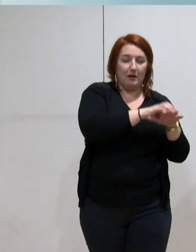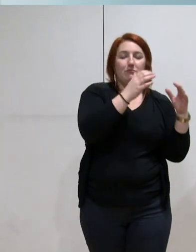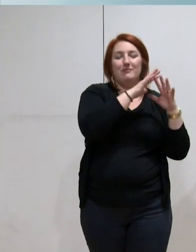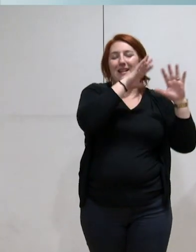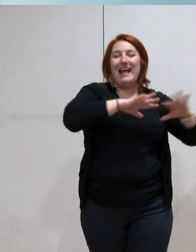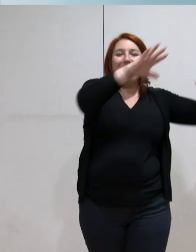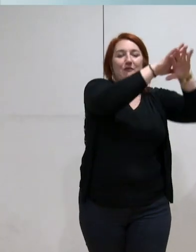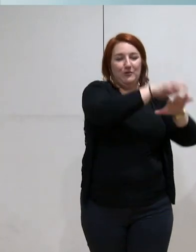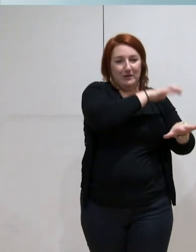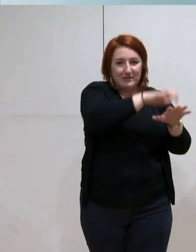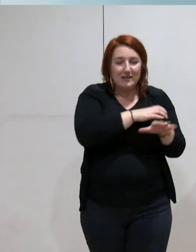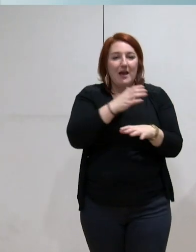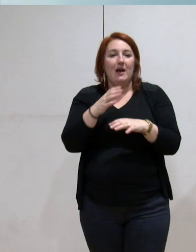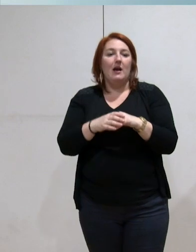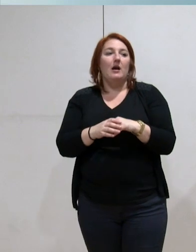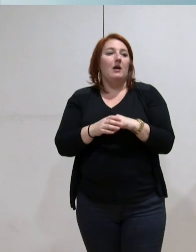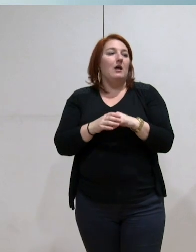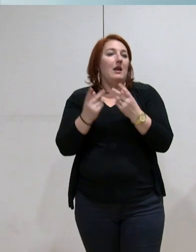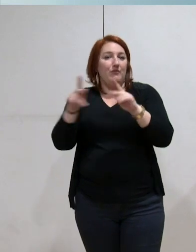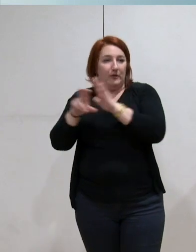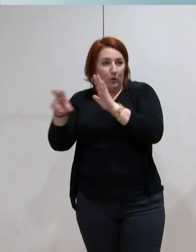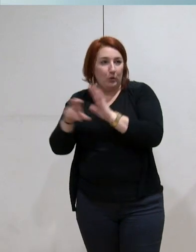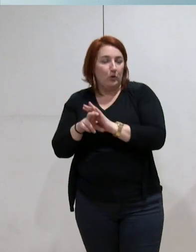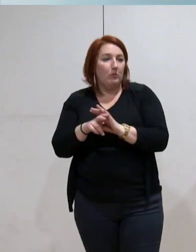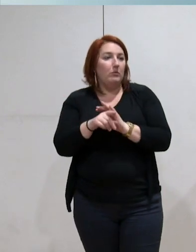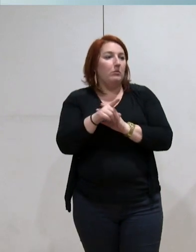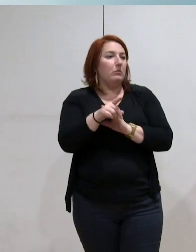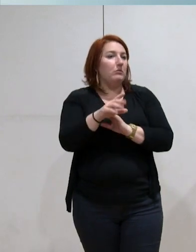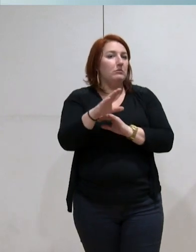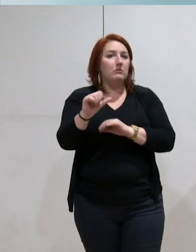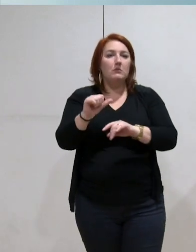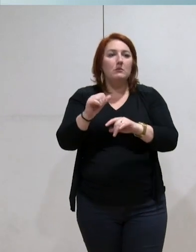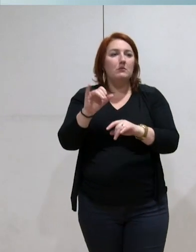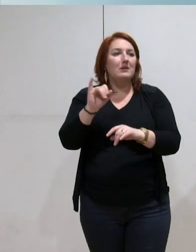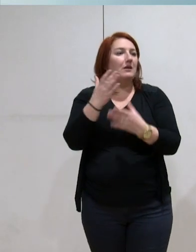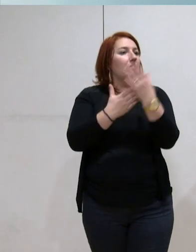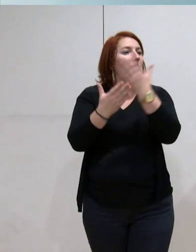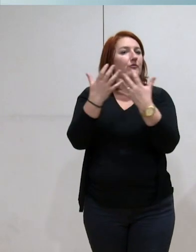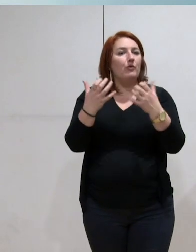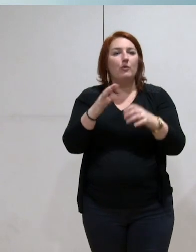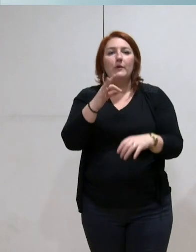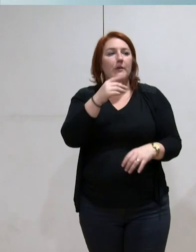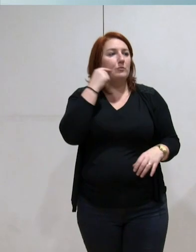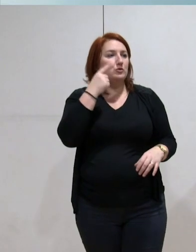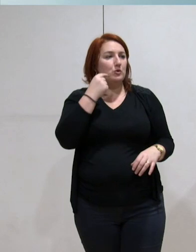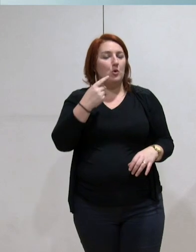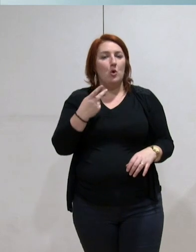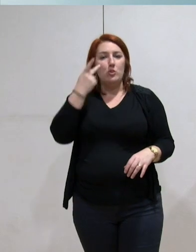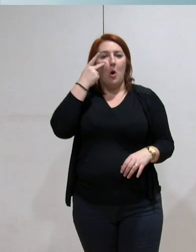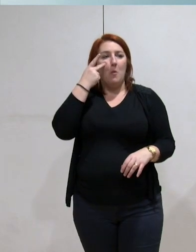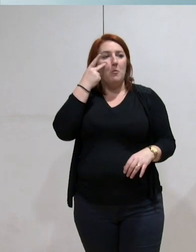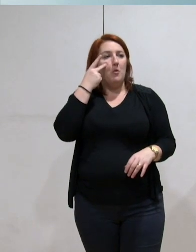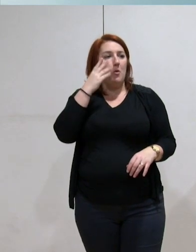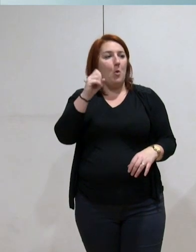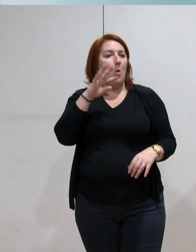prises de parole non je oui monsieur noblecour oui monsieur le Maire juste une simple question rapidement c'est